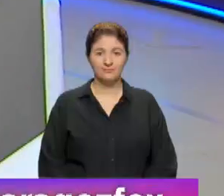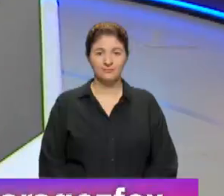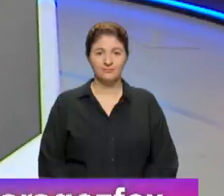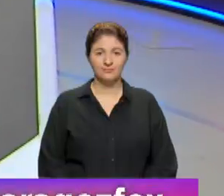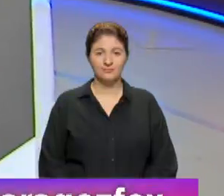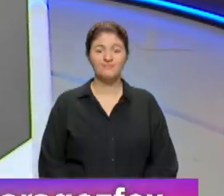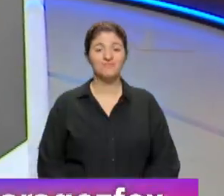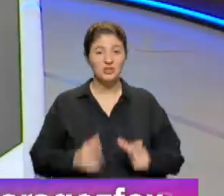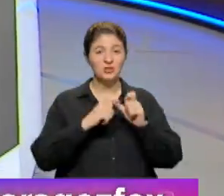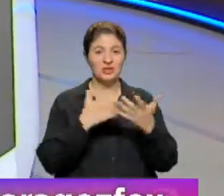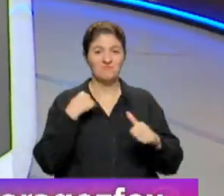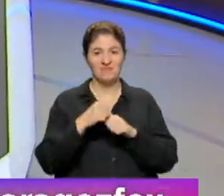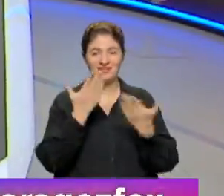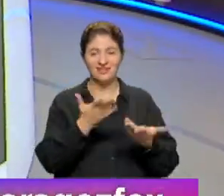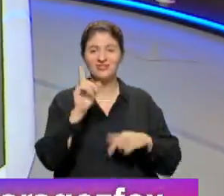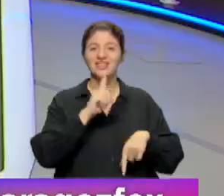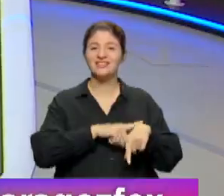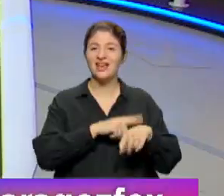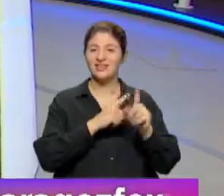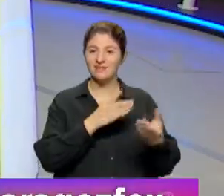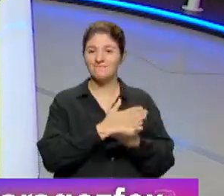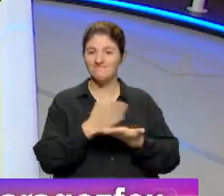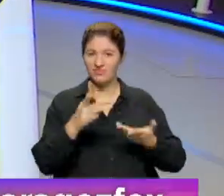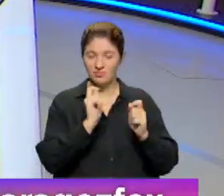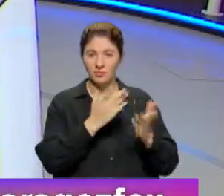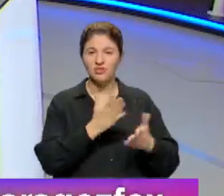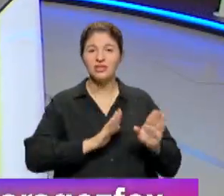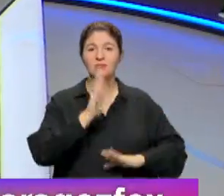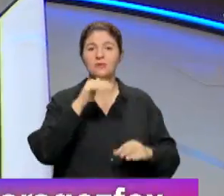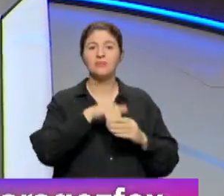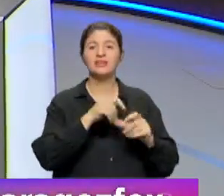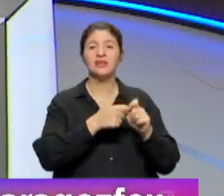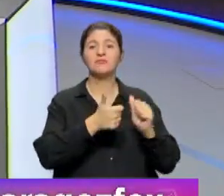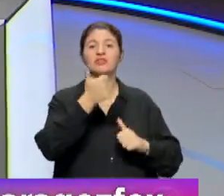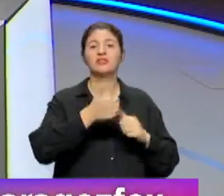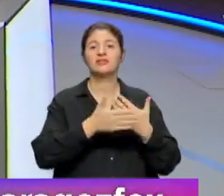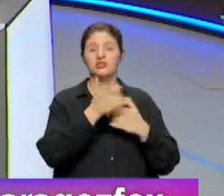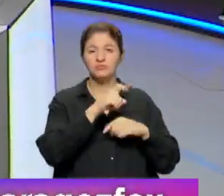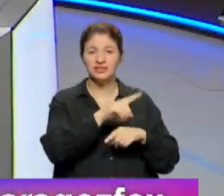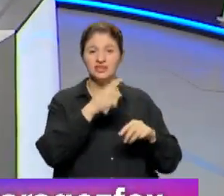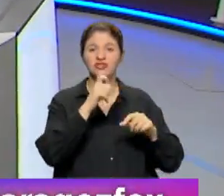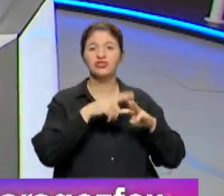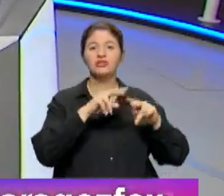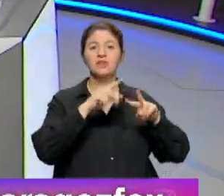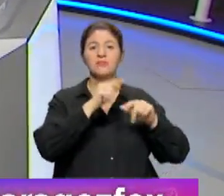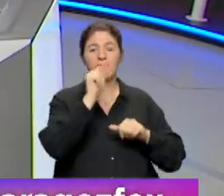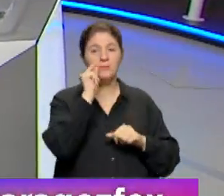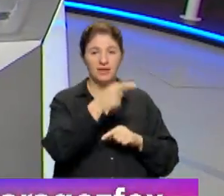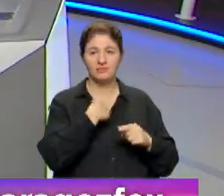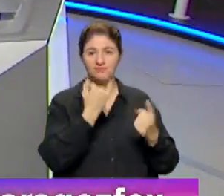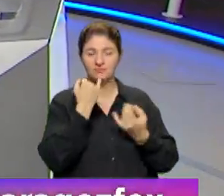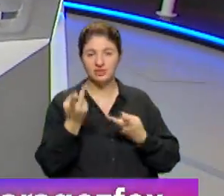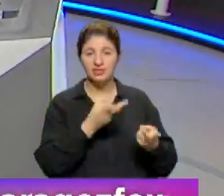dönüyoruz Günaydın bir kez daha çalar saatte devam ediyoruz Demokrat Parti Genel Başkan Yardımcısı Cemal enginyurt konuğumuz